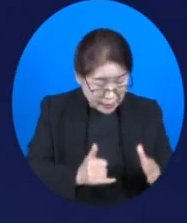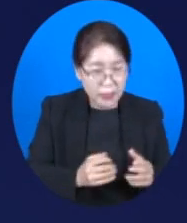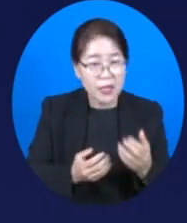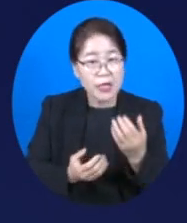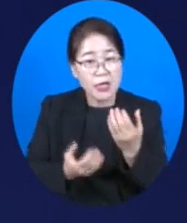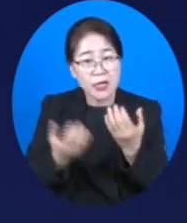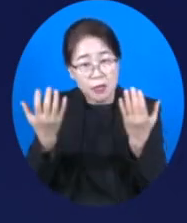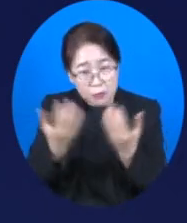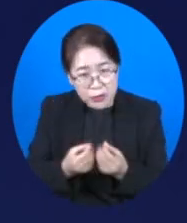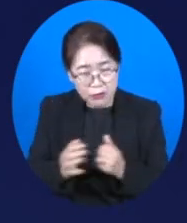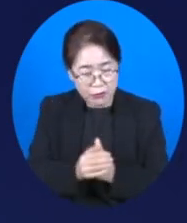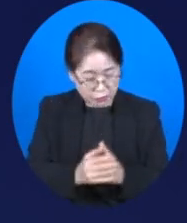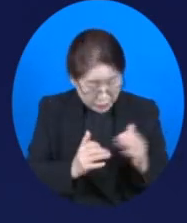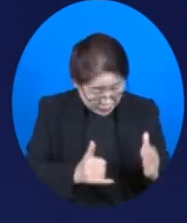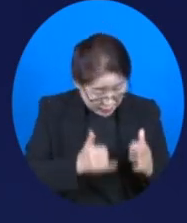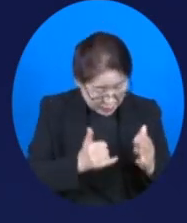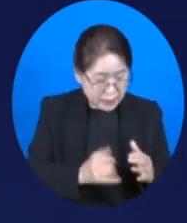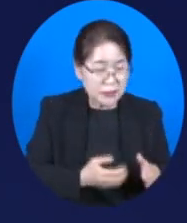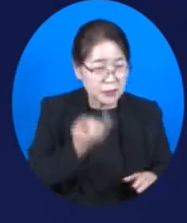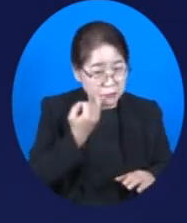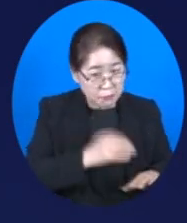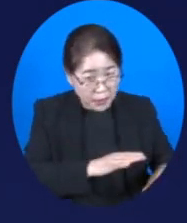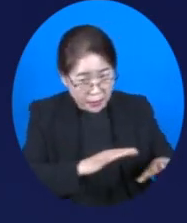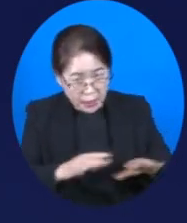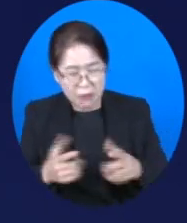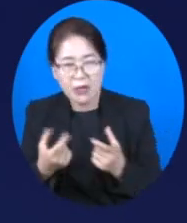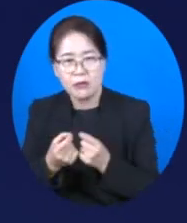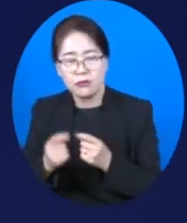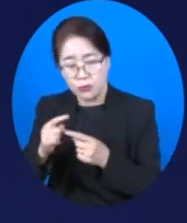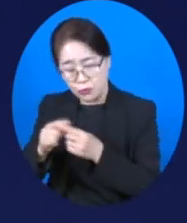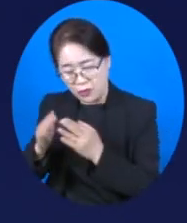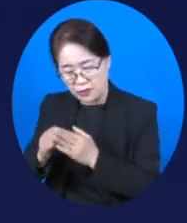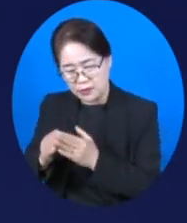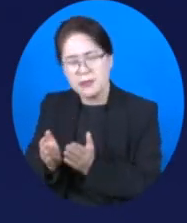세상은 바다와 같고 교회는 배와 같다.